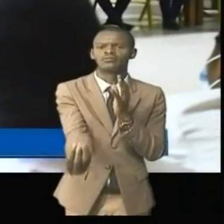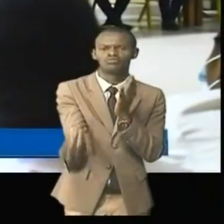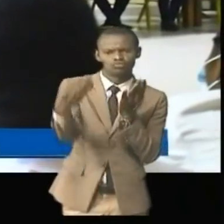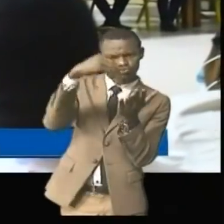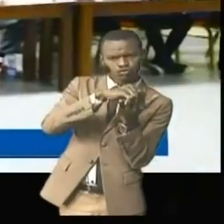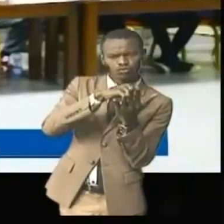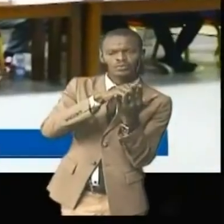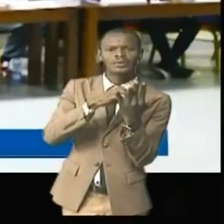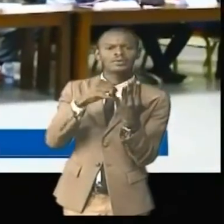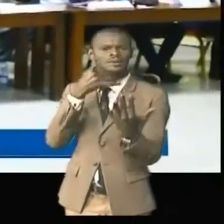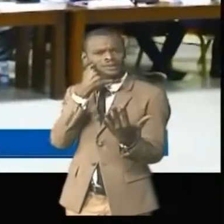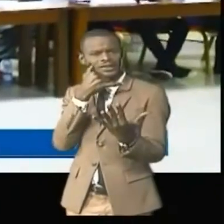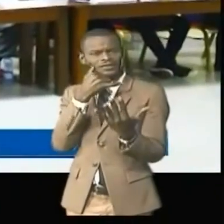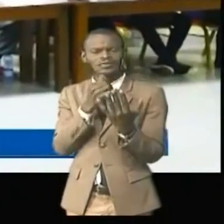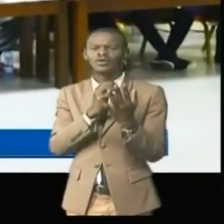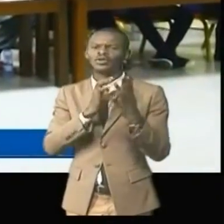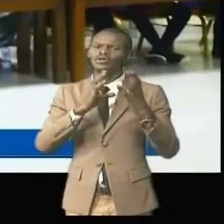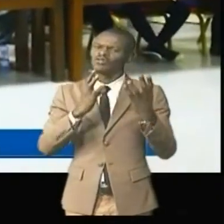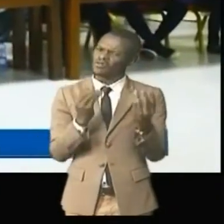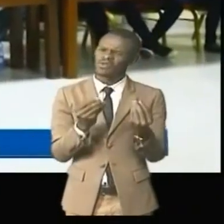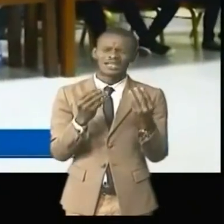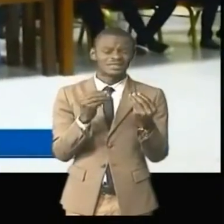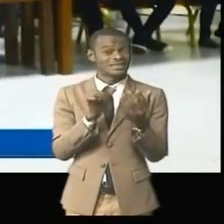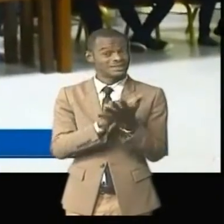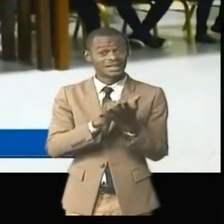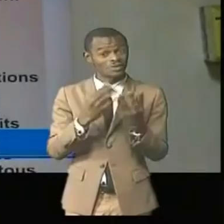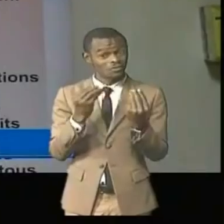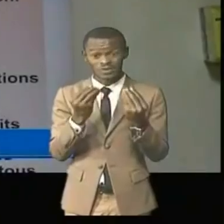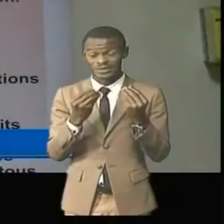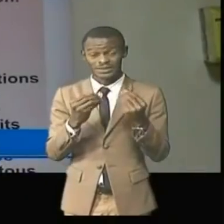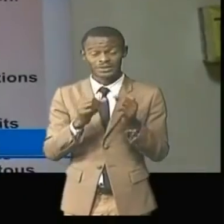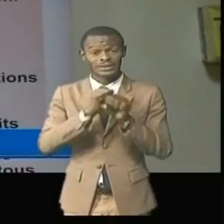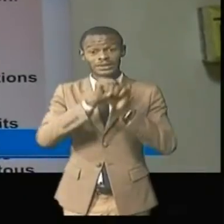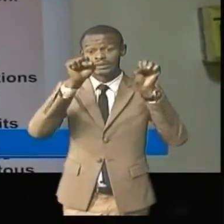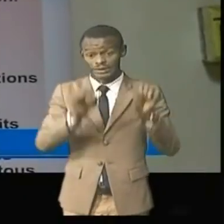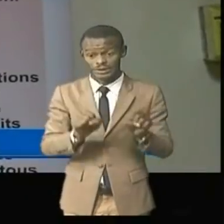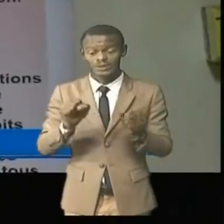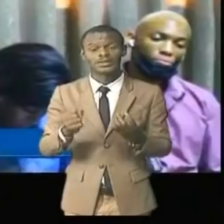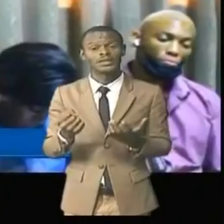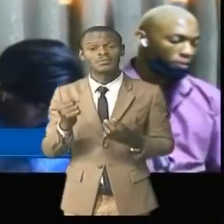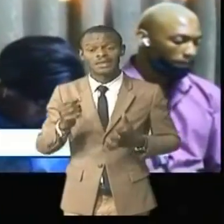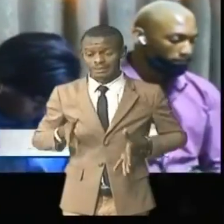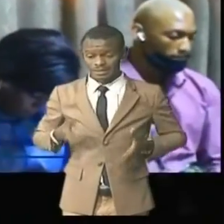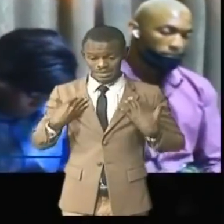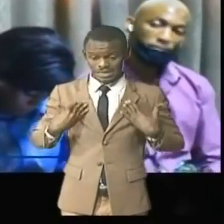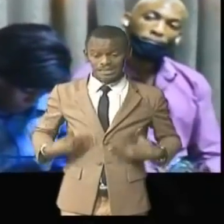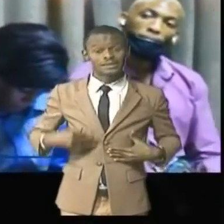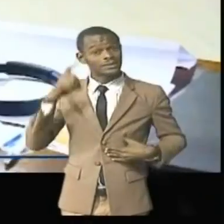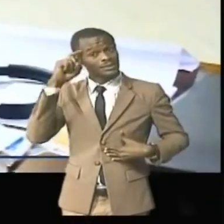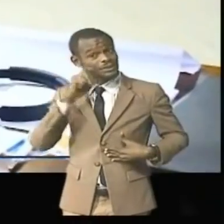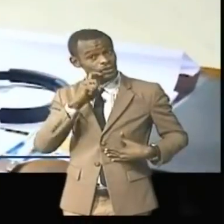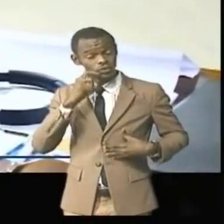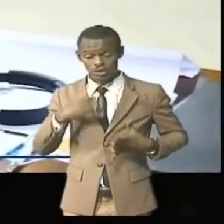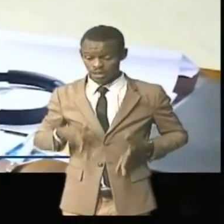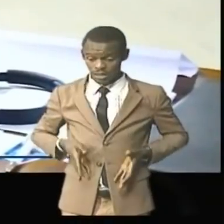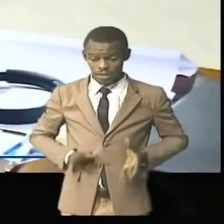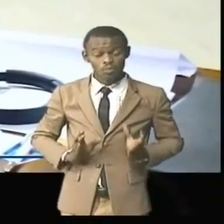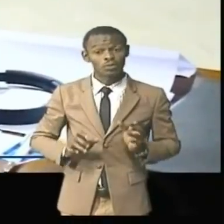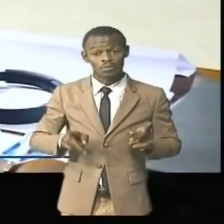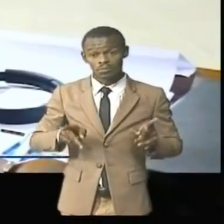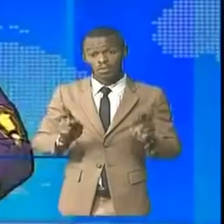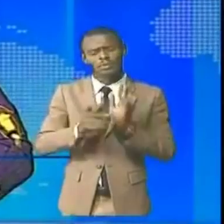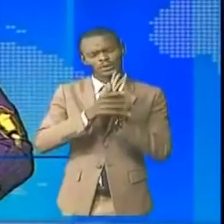stratégie apporte une contribution dans les systèmes de santé sexuelle et de la reproduction et l'accès aux soins de santé de